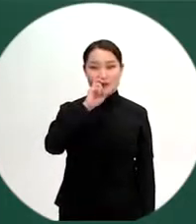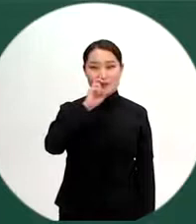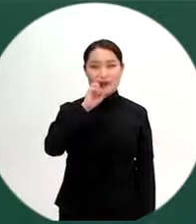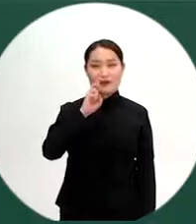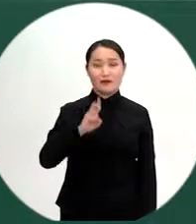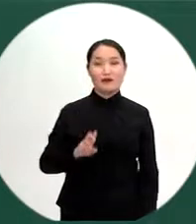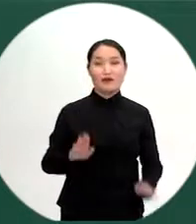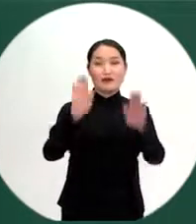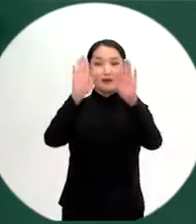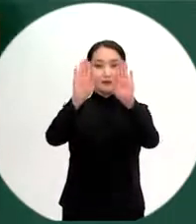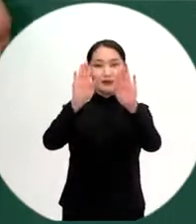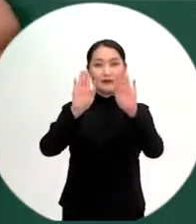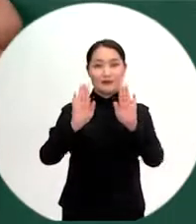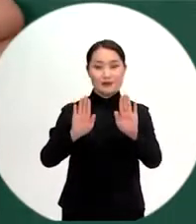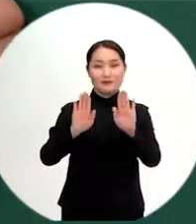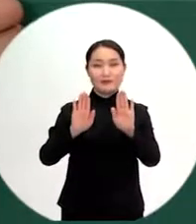бямб,